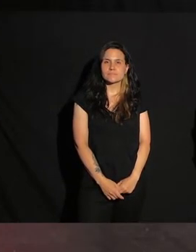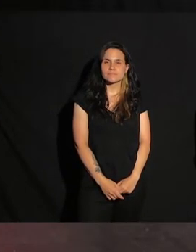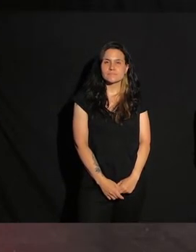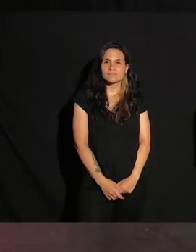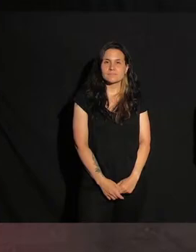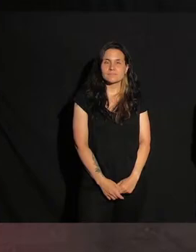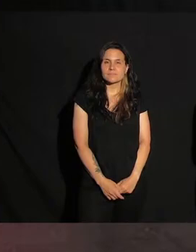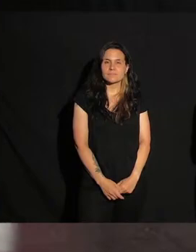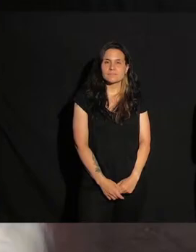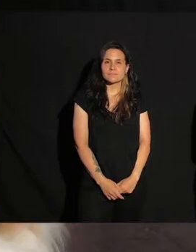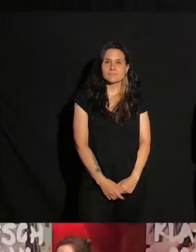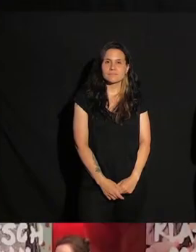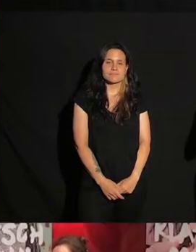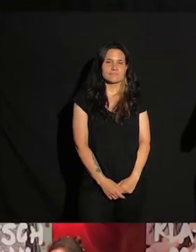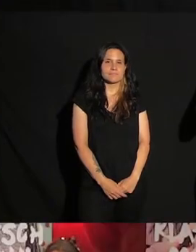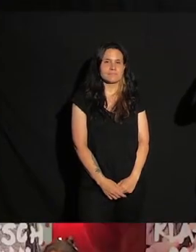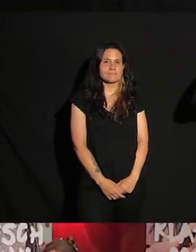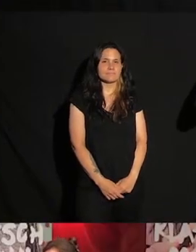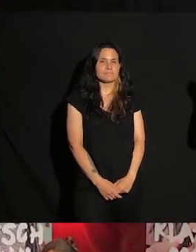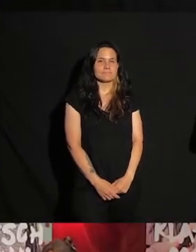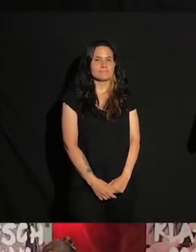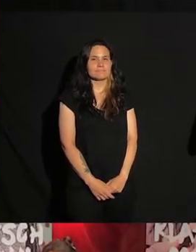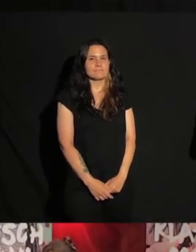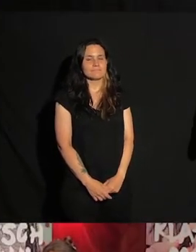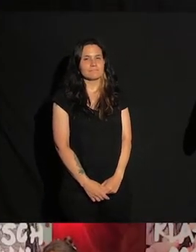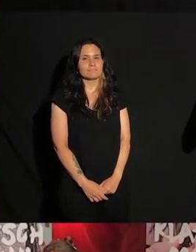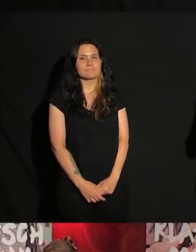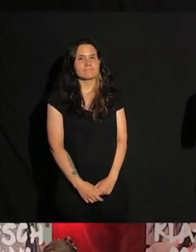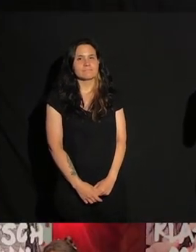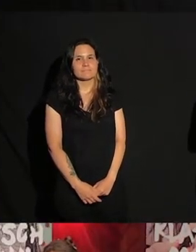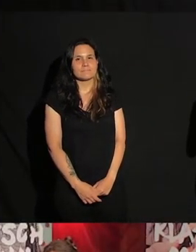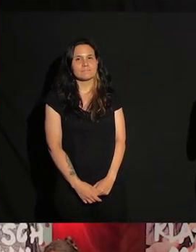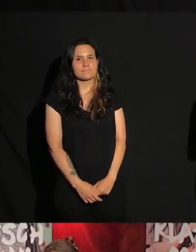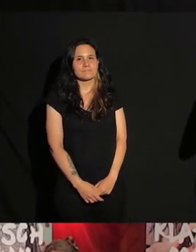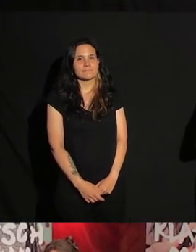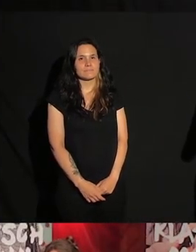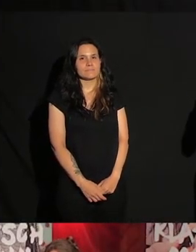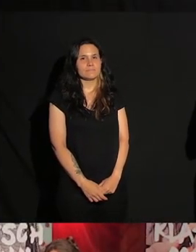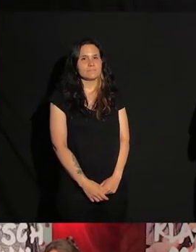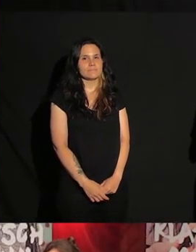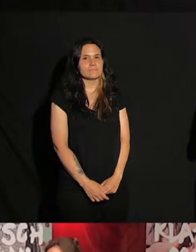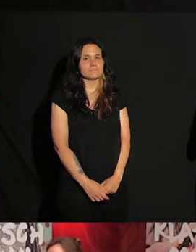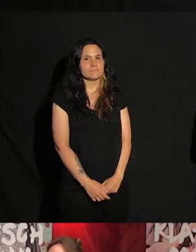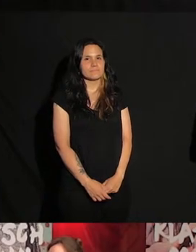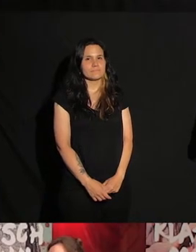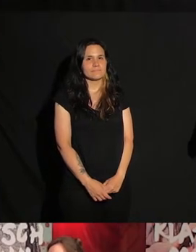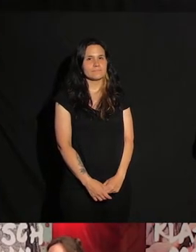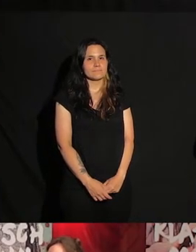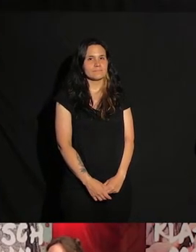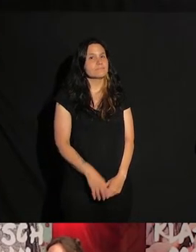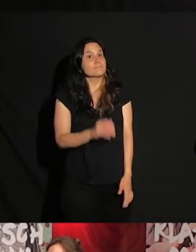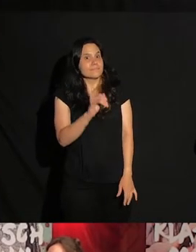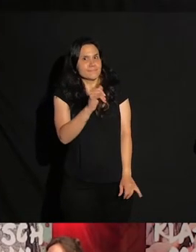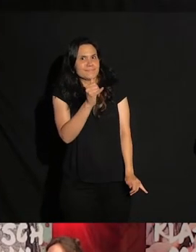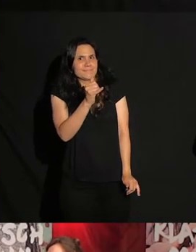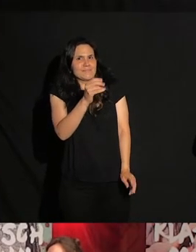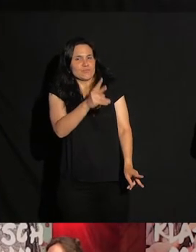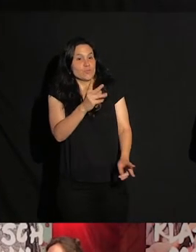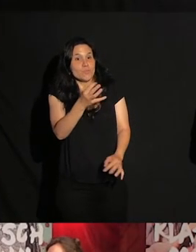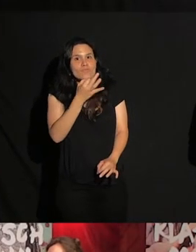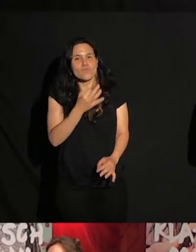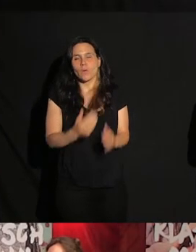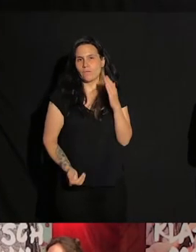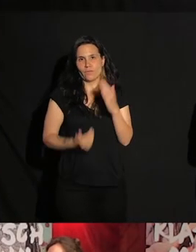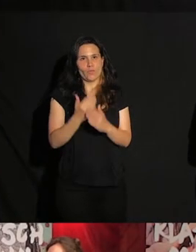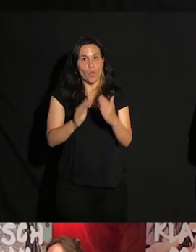Habe ich das richtig in Erinnerung? Also wir hatten, gut, für mich das war auch Neuerland. Und es kam